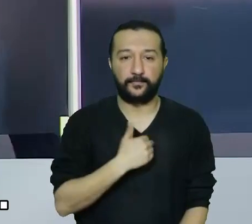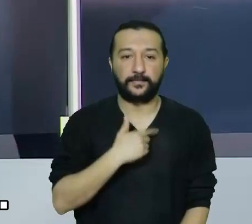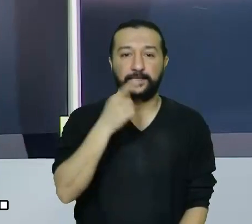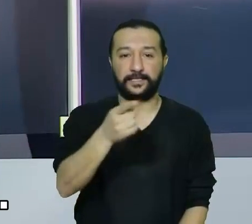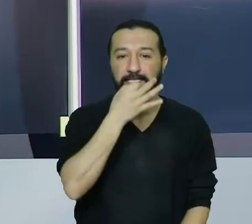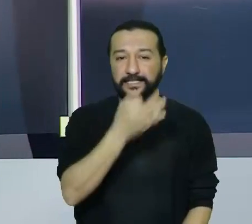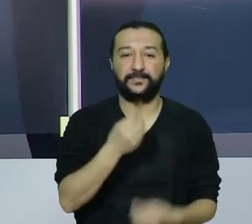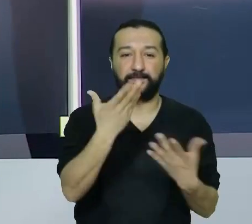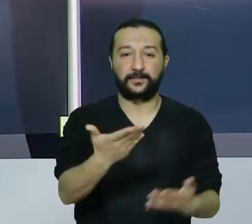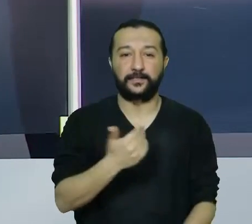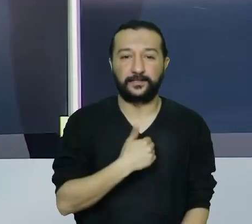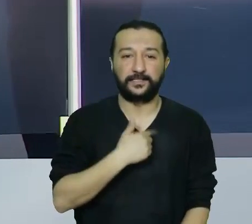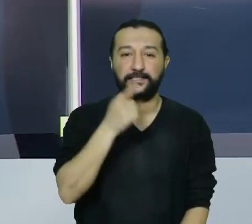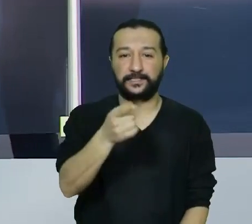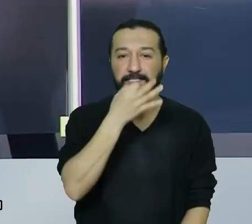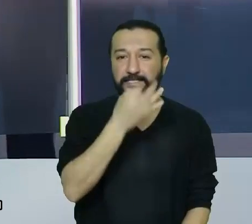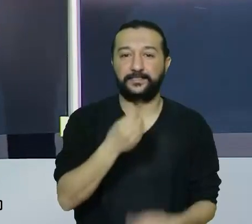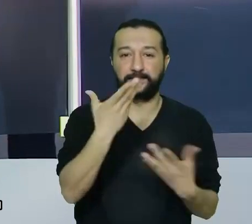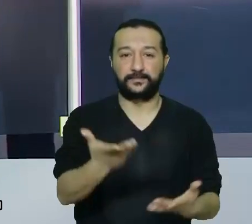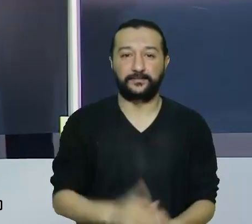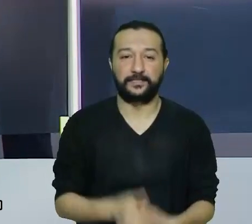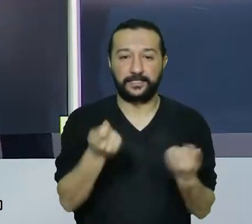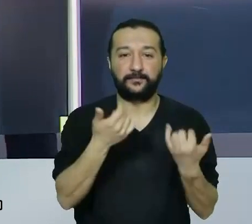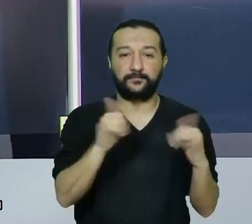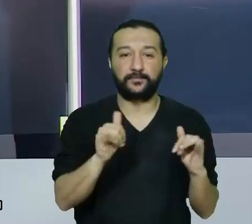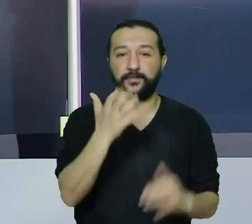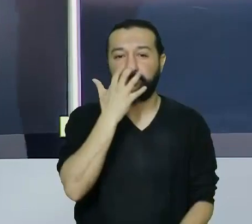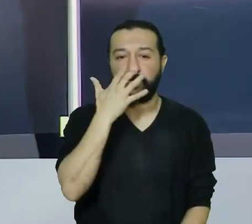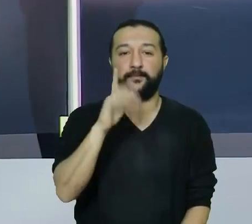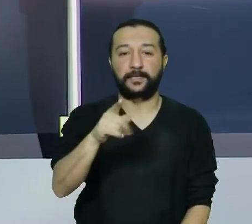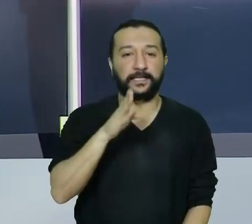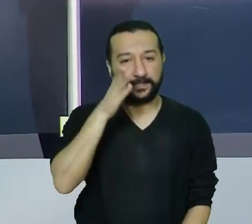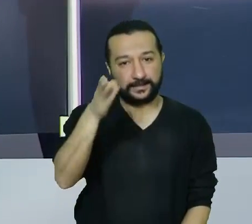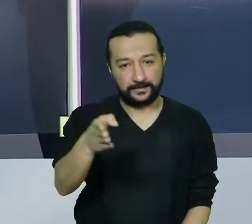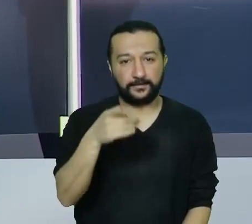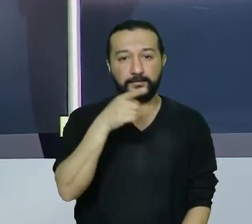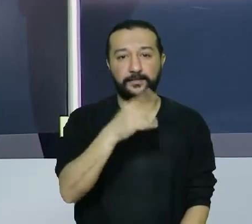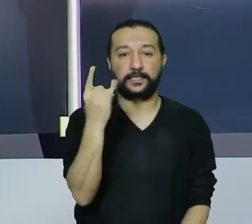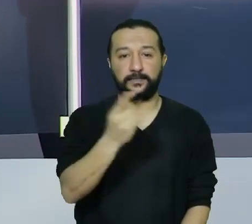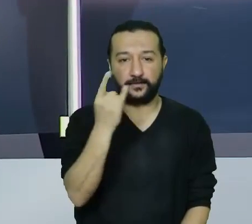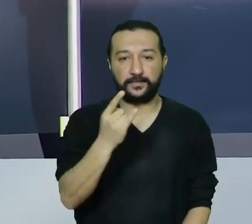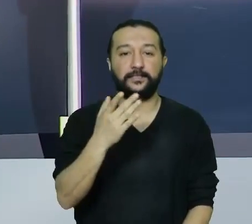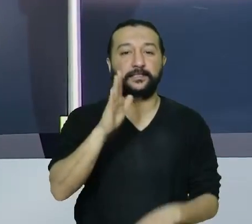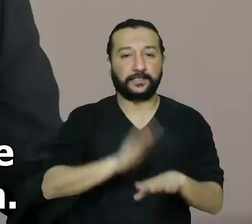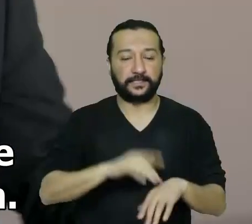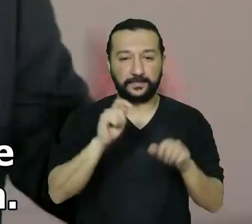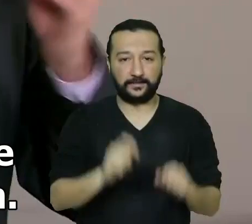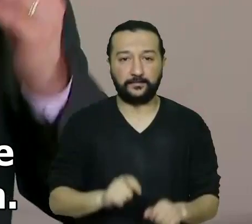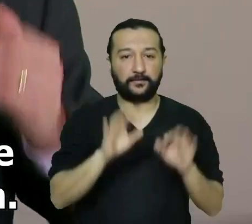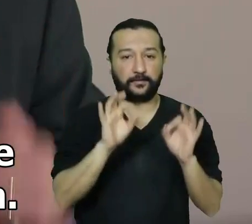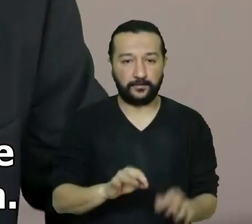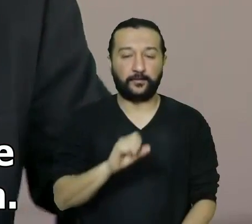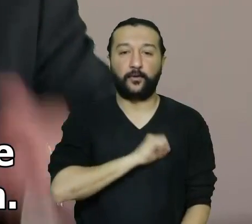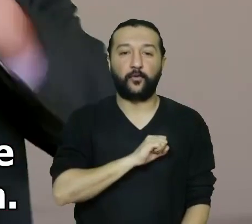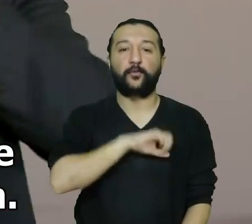izin Nurhan. Benden sana izin. Dah, iş çıkışını falan bekleme. Git. Dolaş. Yes. Tabii